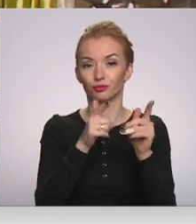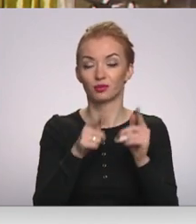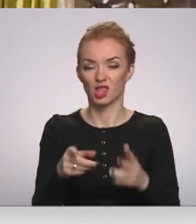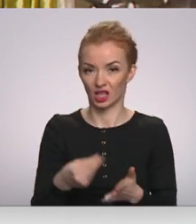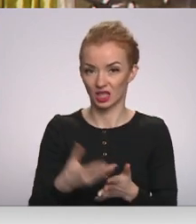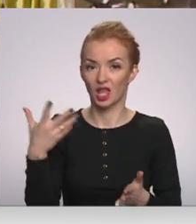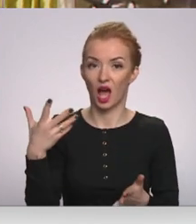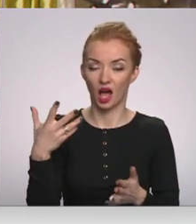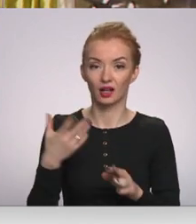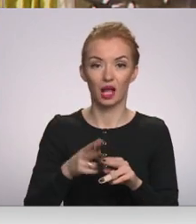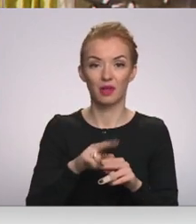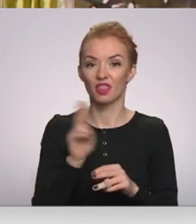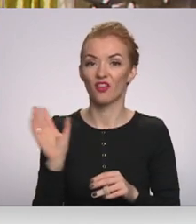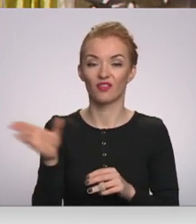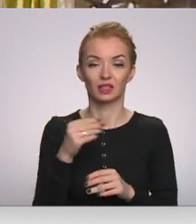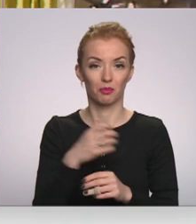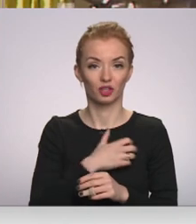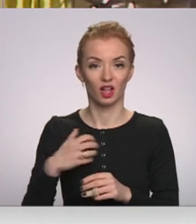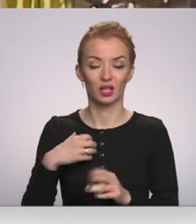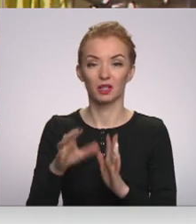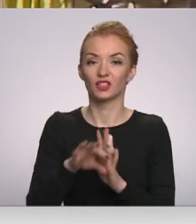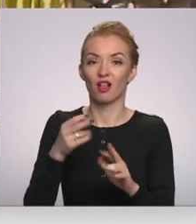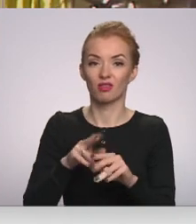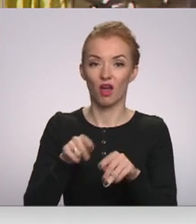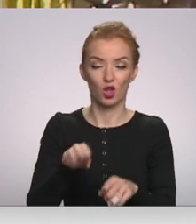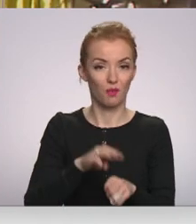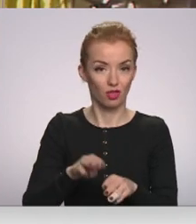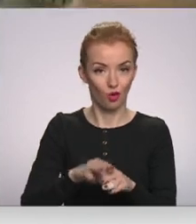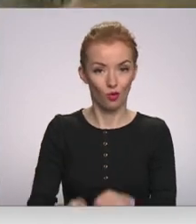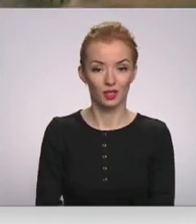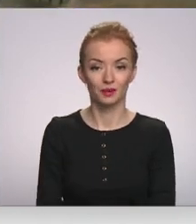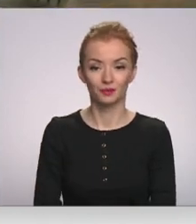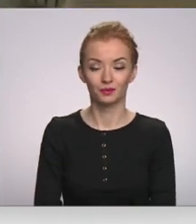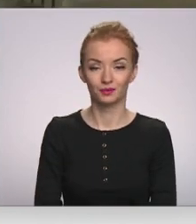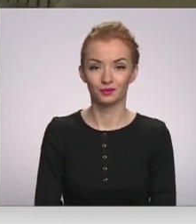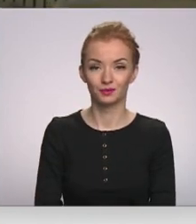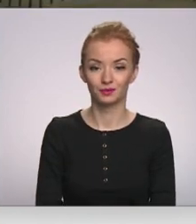izmaksā dārgi, tādēļ ne visas pašvaldības Latvijā izvēlas šādu metodi.